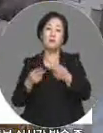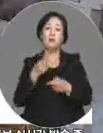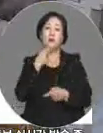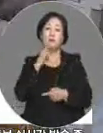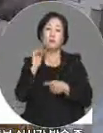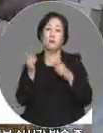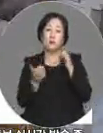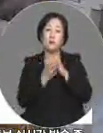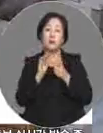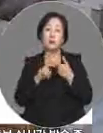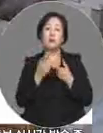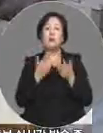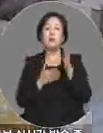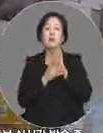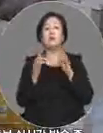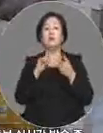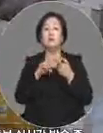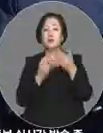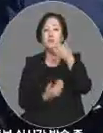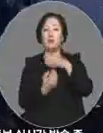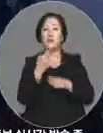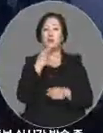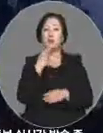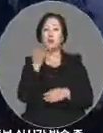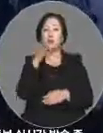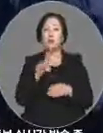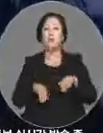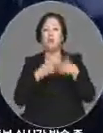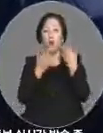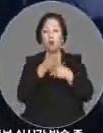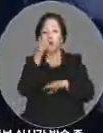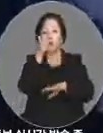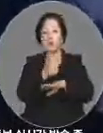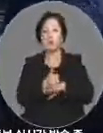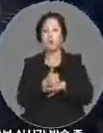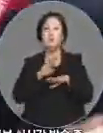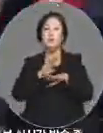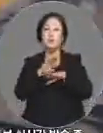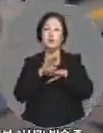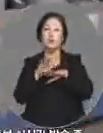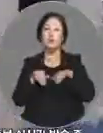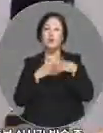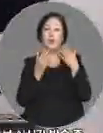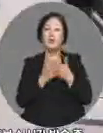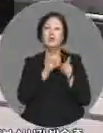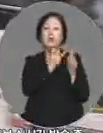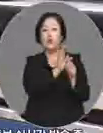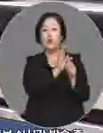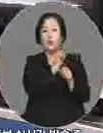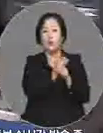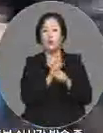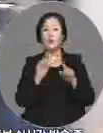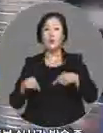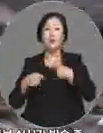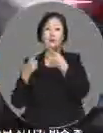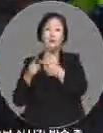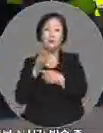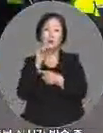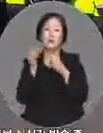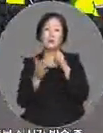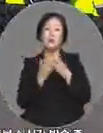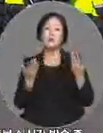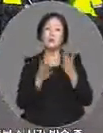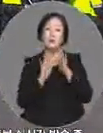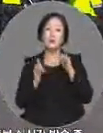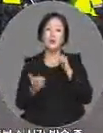생산에는 문제가 없다고 밝혔습니다. 다만 완성된 자동차를 탁송하는 카캐리어 조합원들이 파업에 참여해